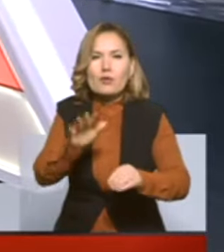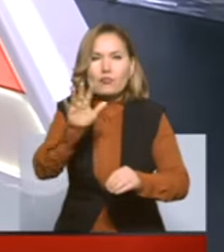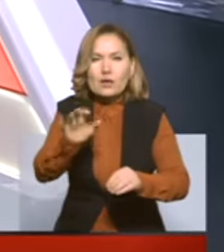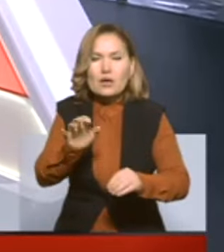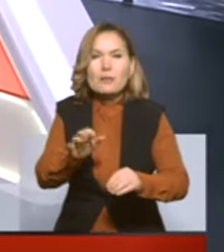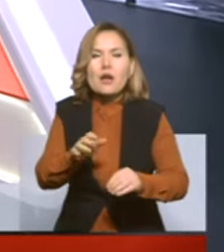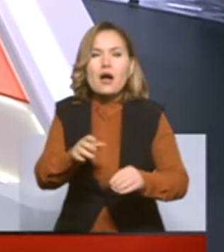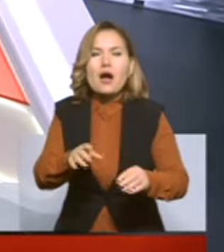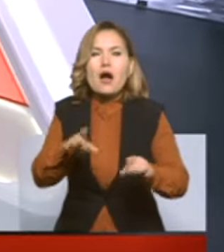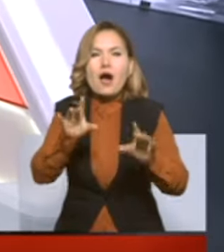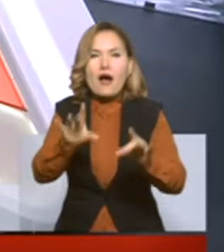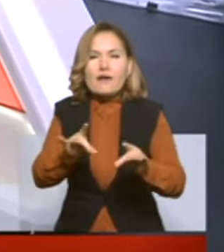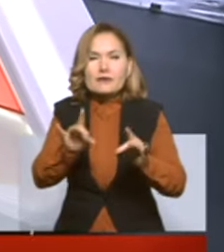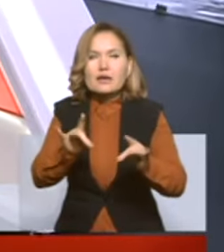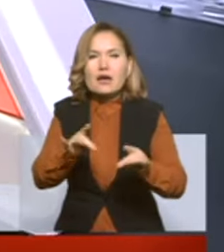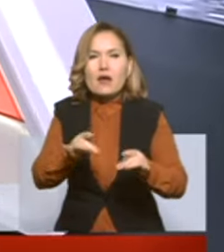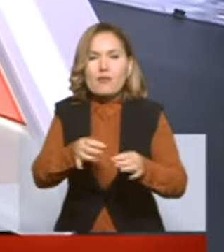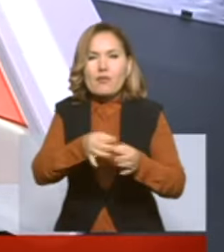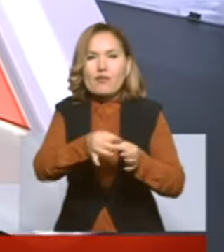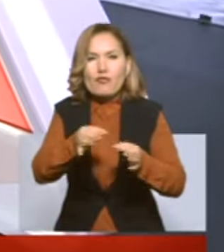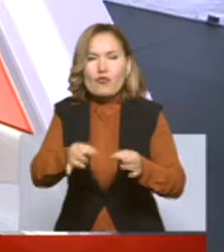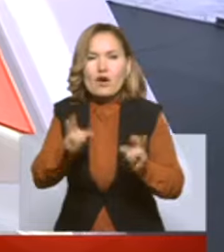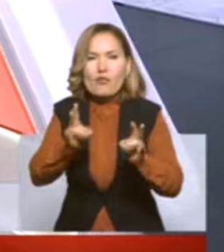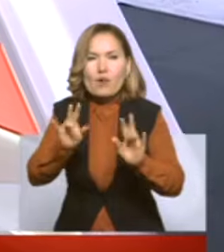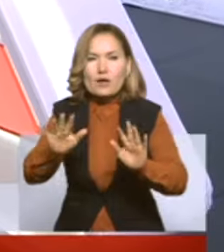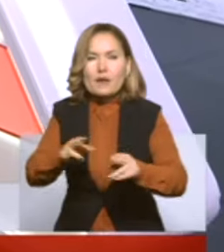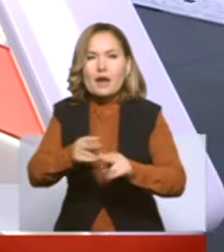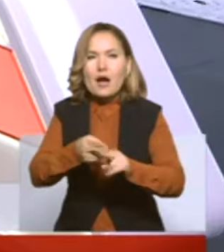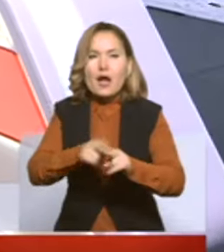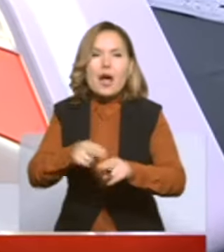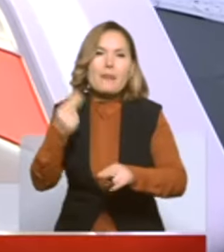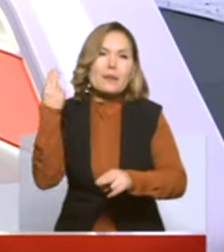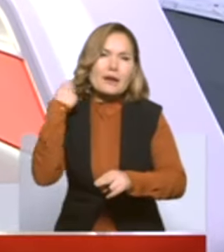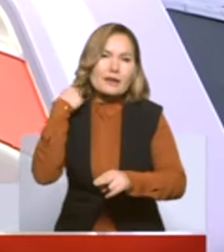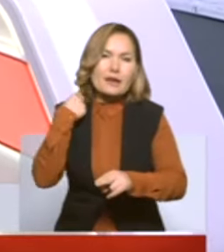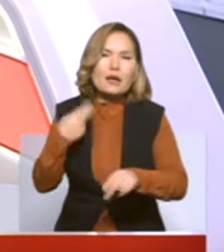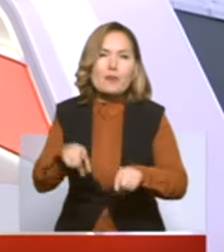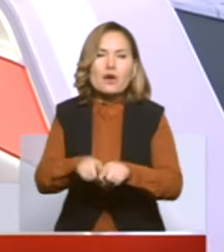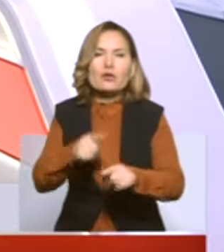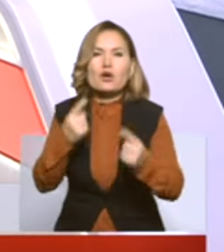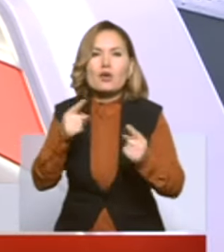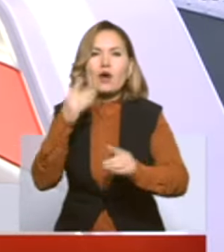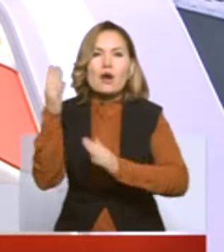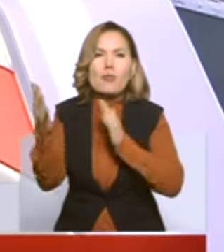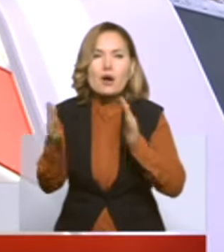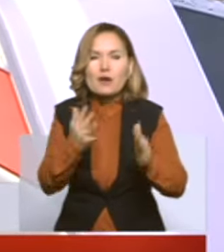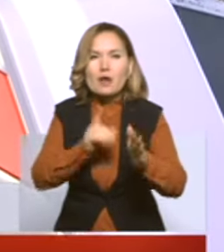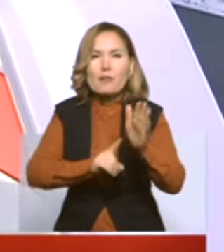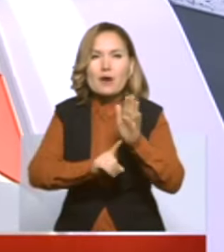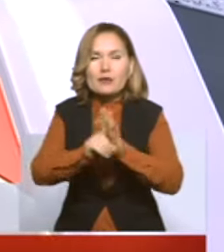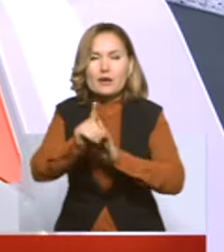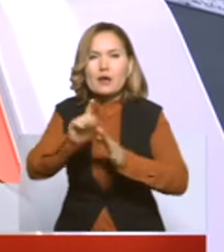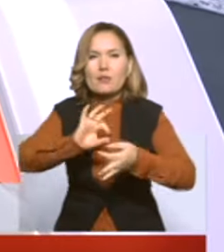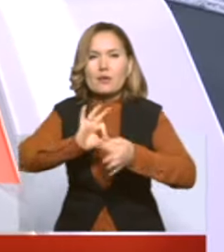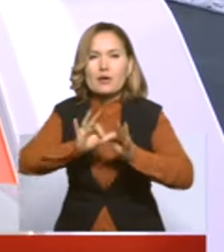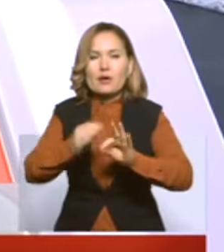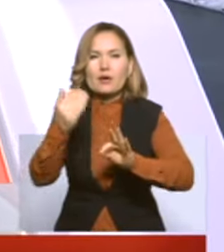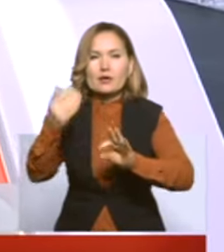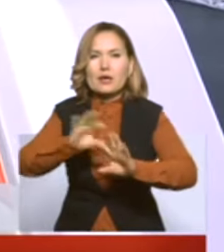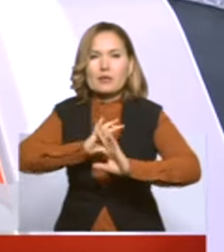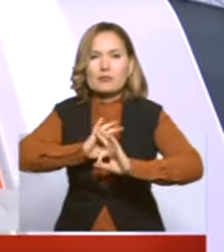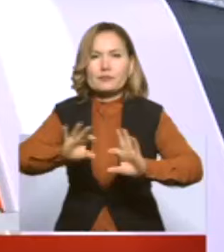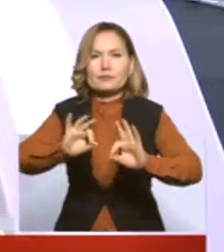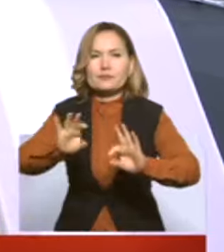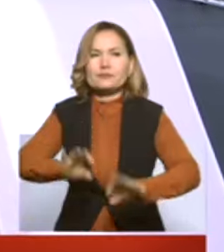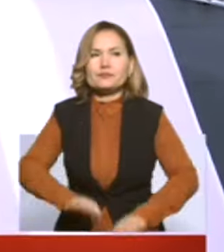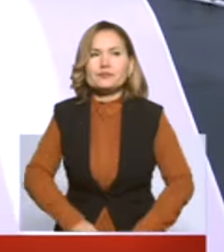апатқа Австралияның Сиднейде тап болған. Ал Британия мен Ирландияда алапат дауыл соқты. Тақырыпты Арыстан Рысбек